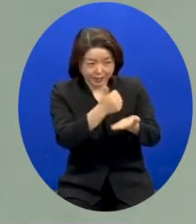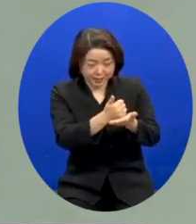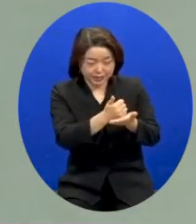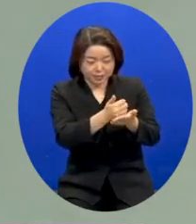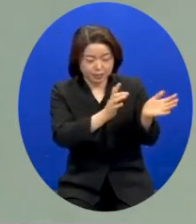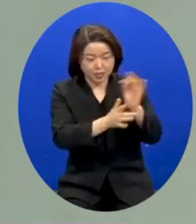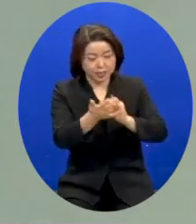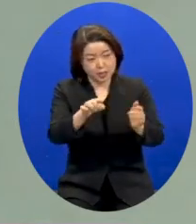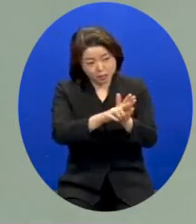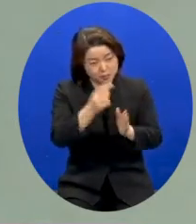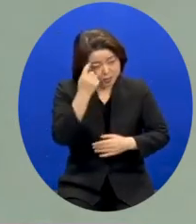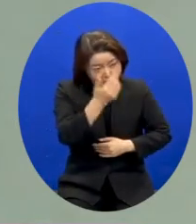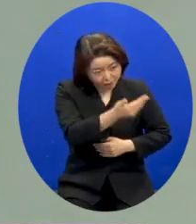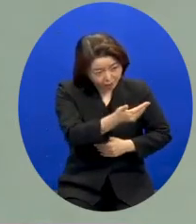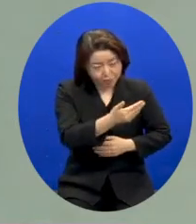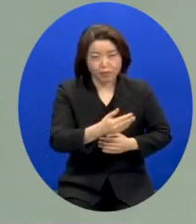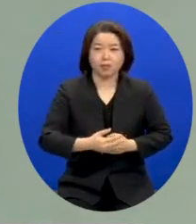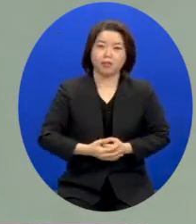믿으세요?